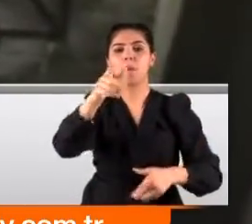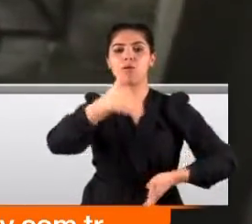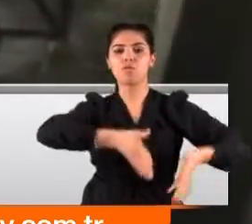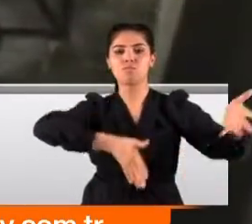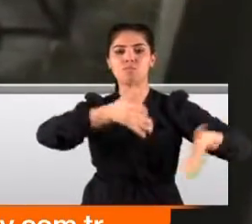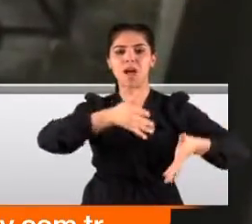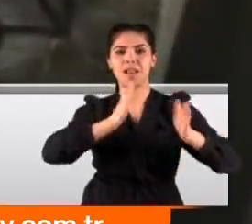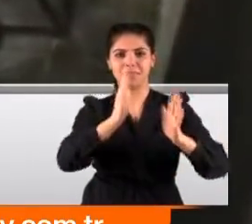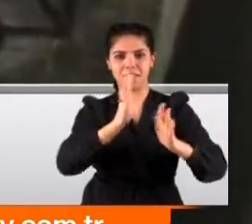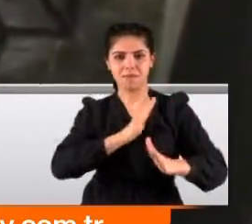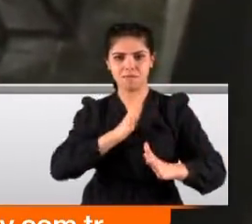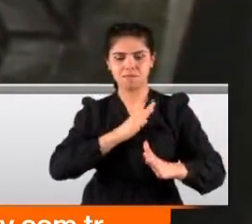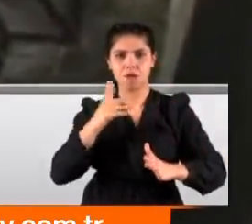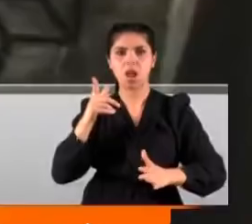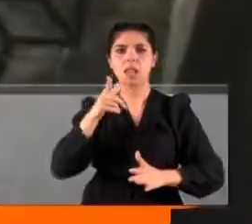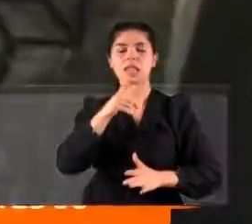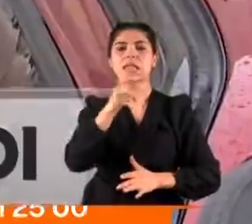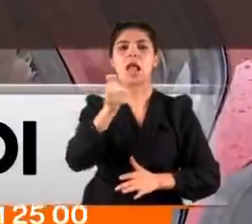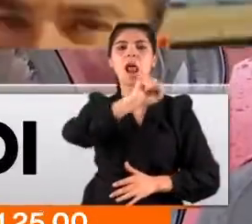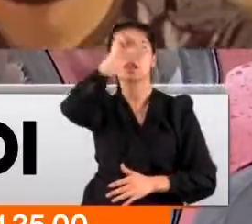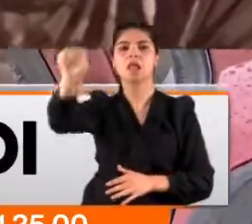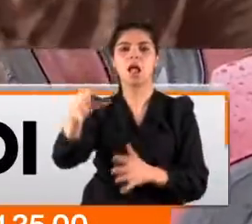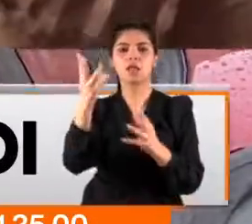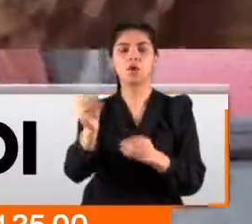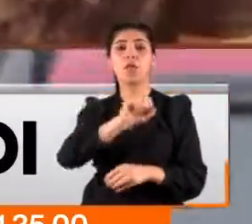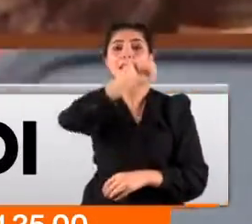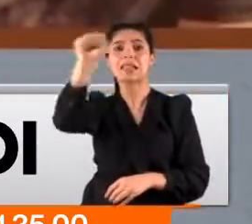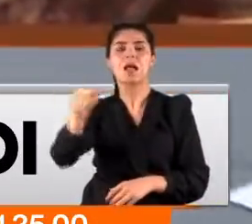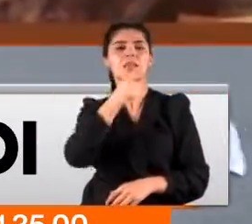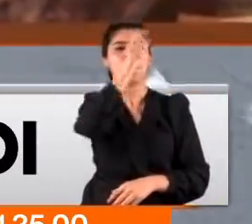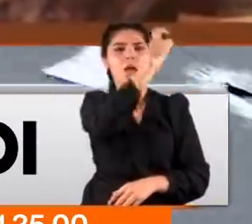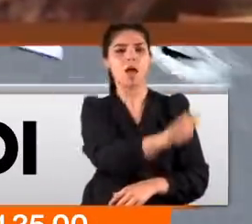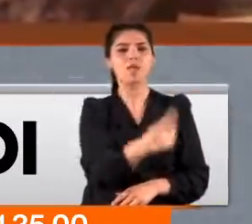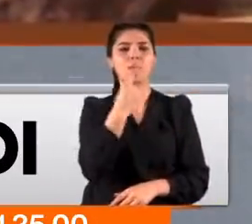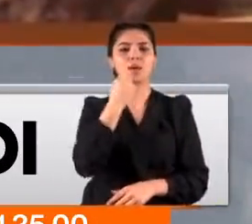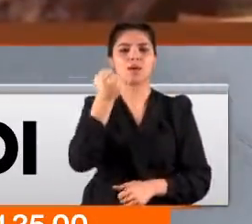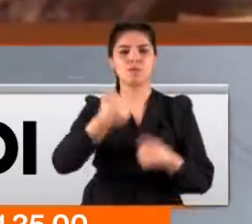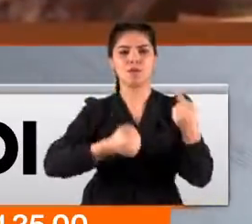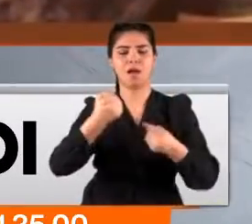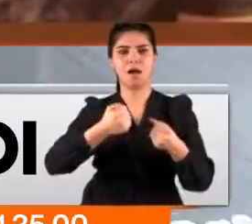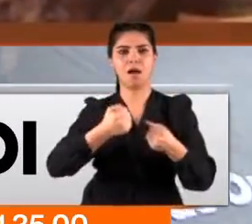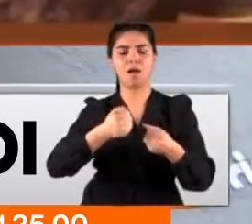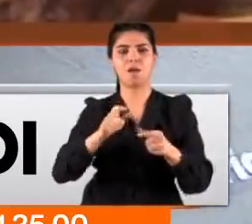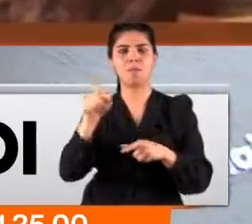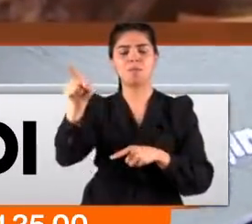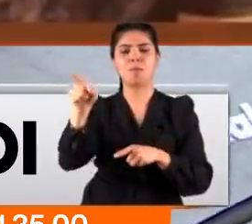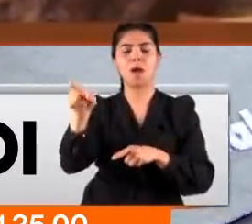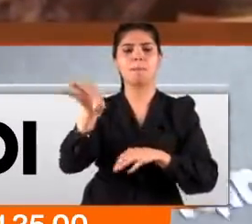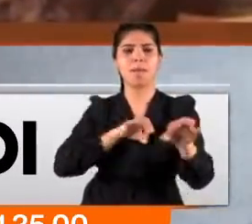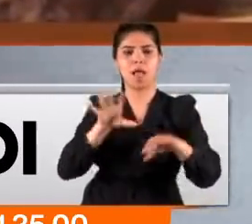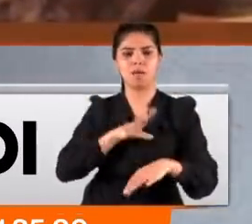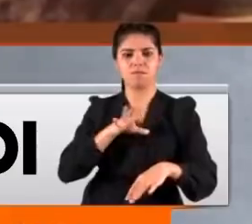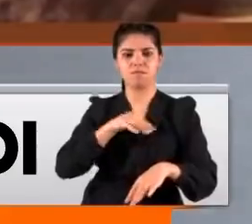Mahallesi'nde seyir halindeyken silahlı saldırıya uğradı. Saldırgan bu kırmızı araca pusu kurmuştu. Kurşunlar ön camdan,